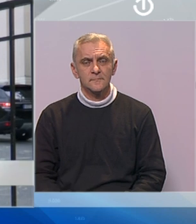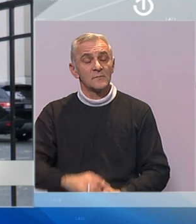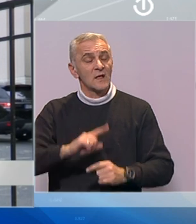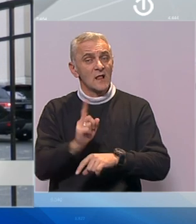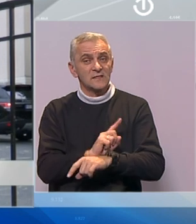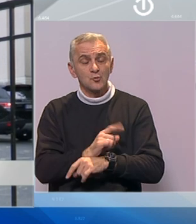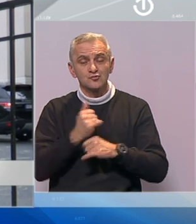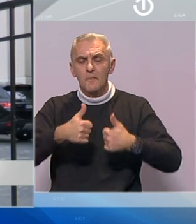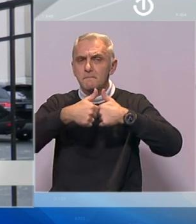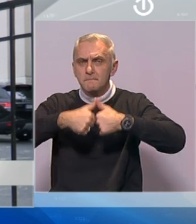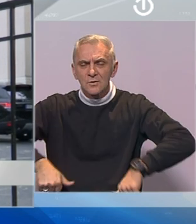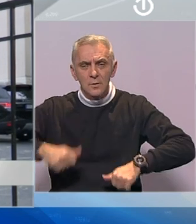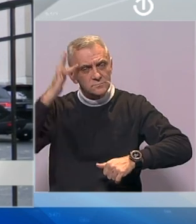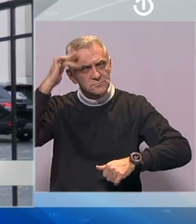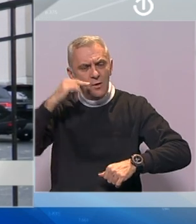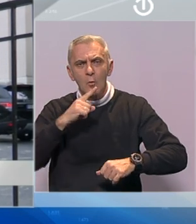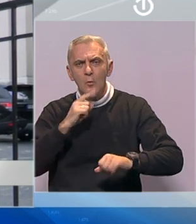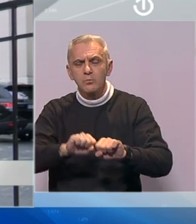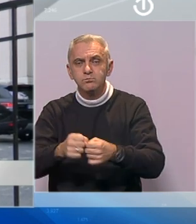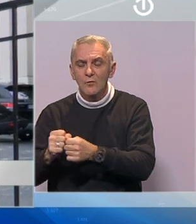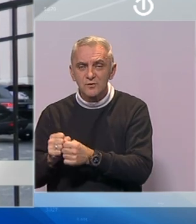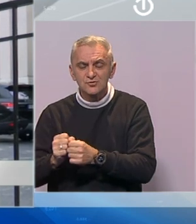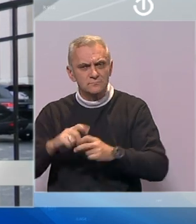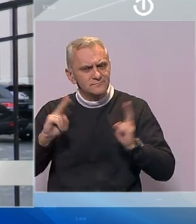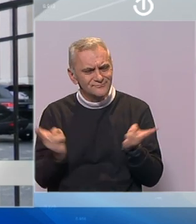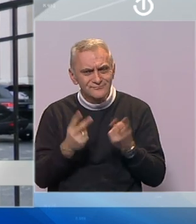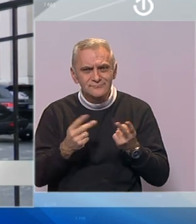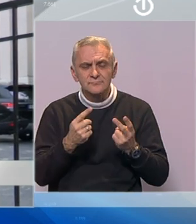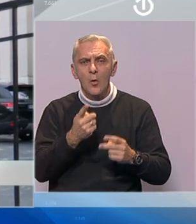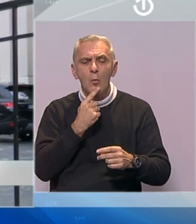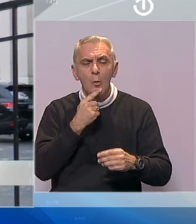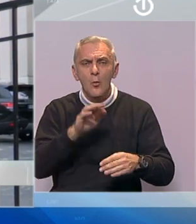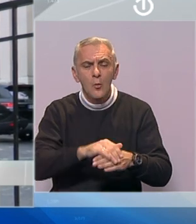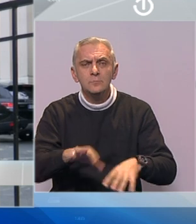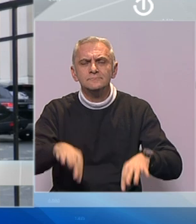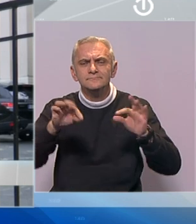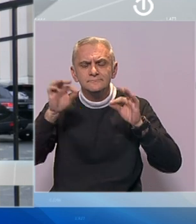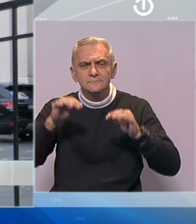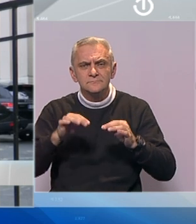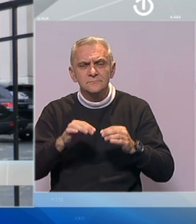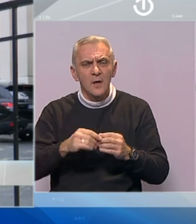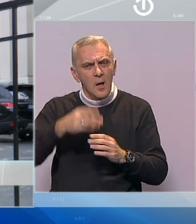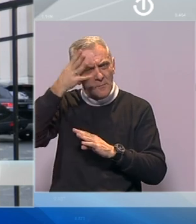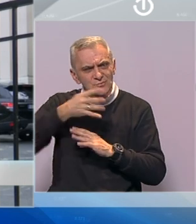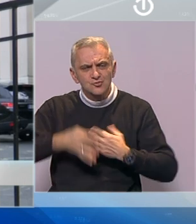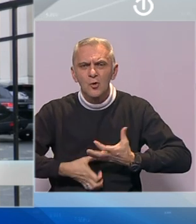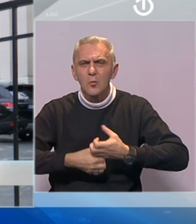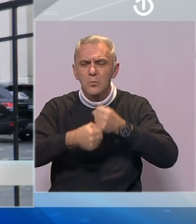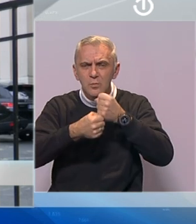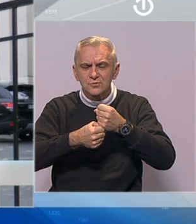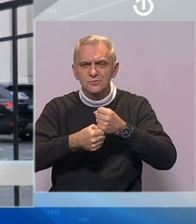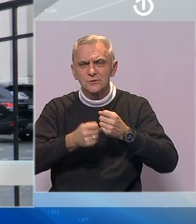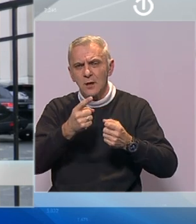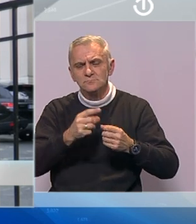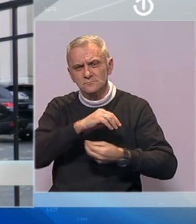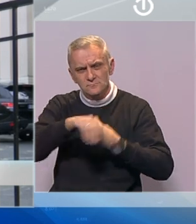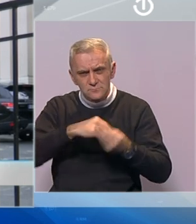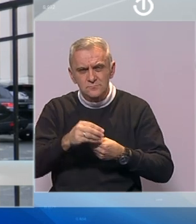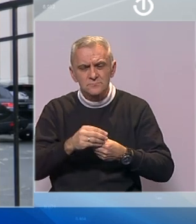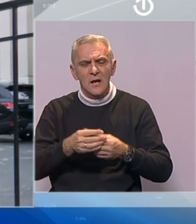Trenutačno je prioritet zbrinjavanje ozlijeđenih. Potraga i identifikacija nestalih u Olupini i psihološka potpora rodbini stradalih sa